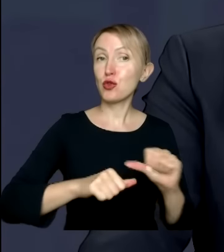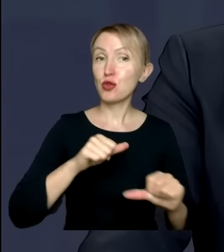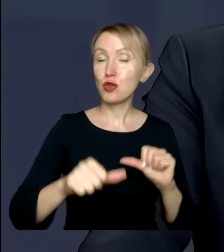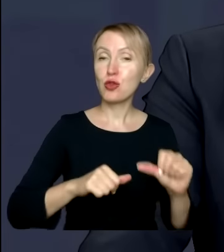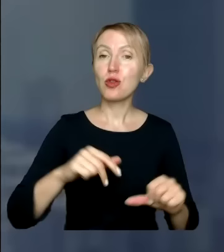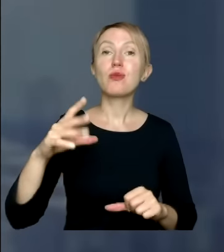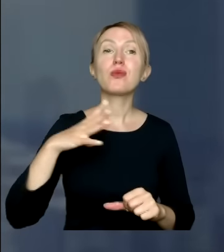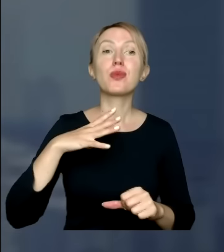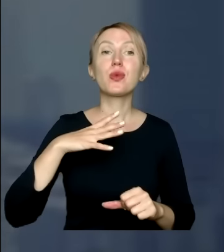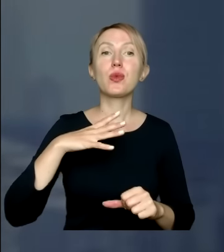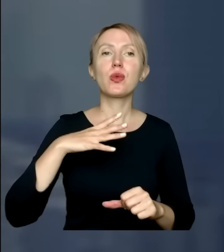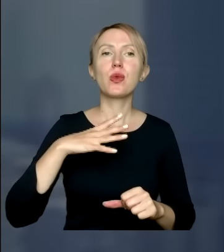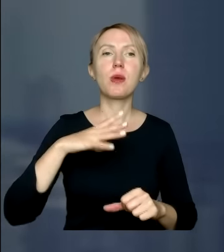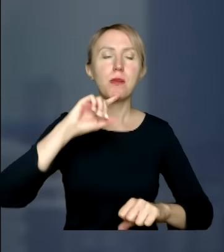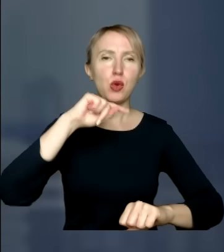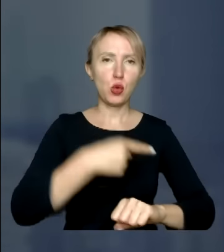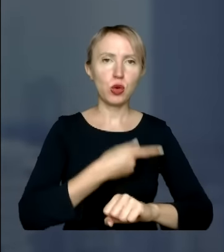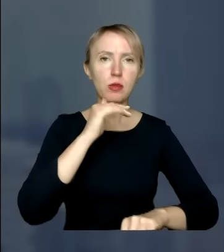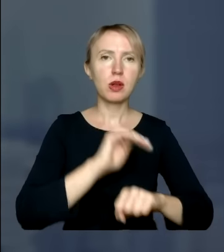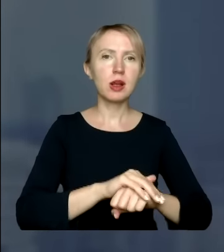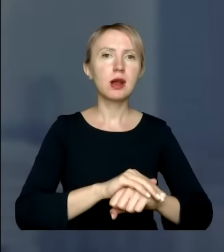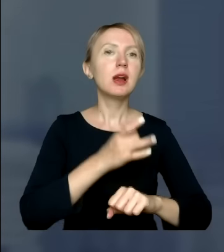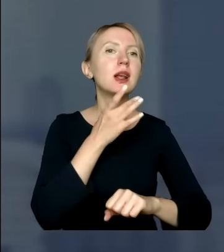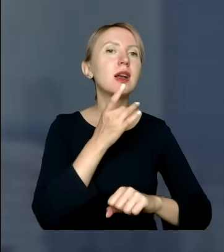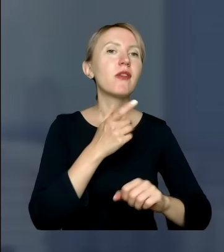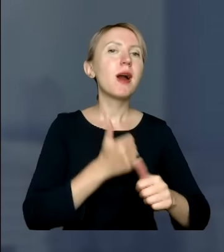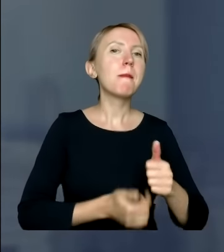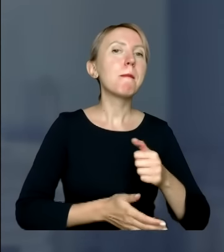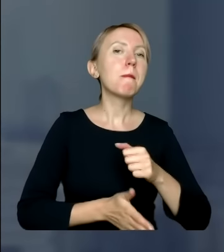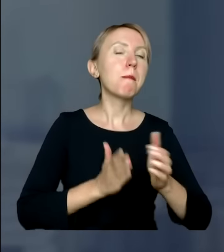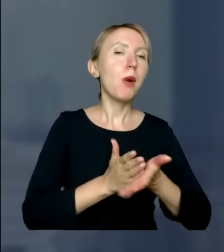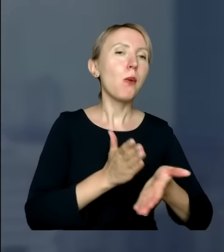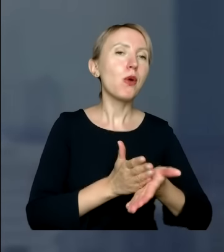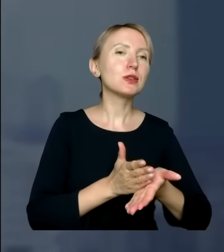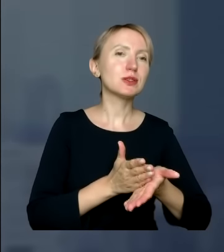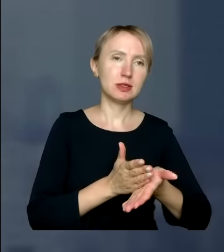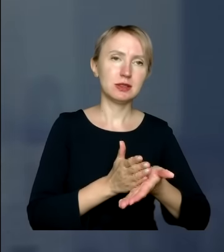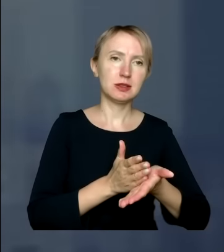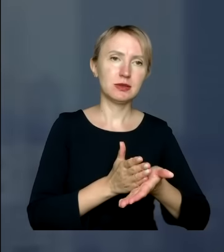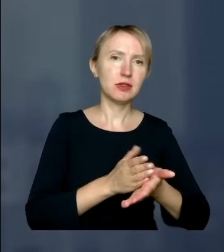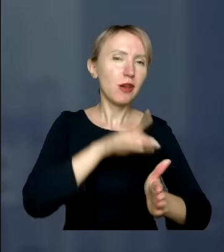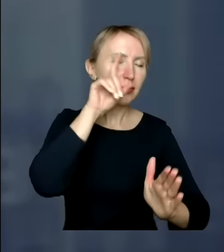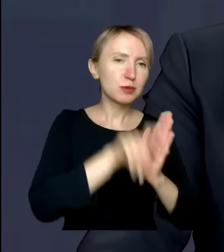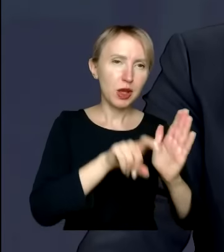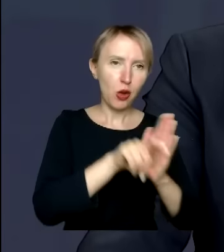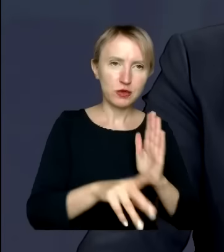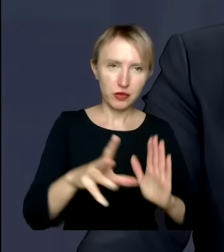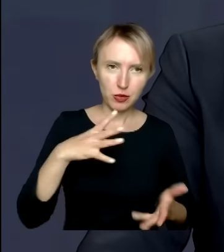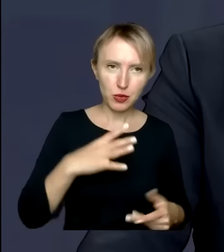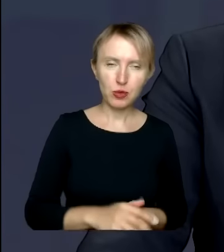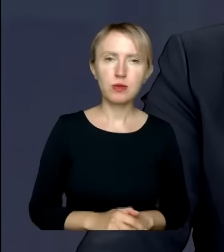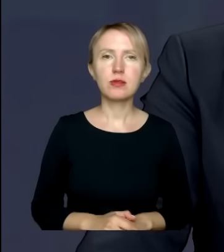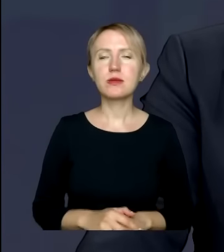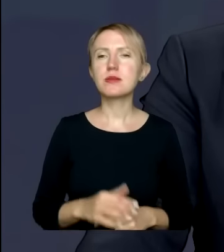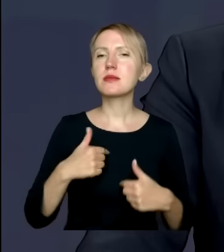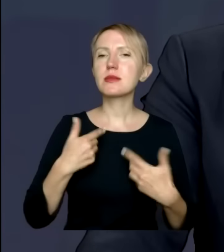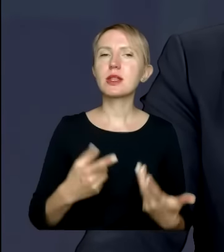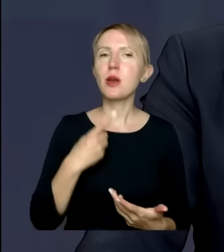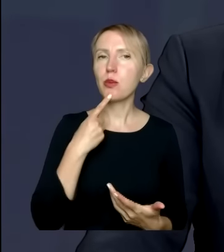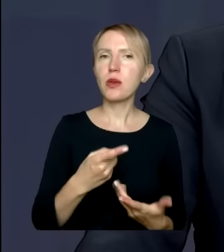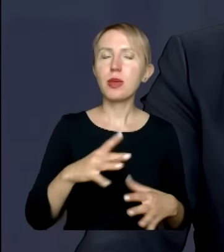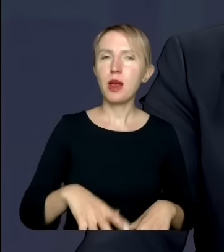miała postawiony i to prokuratura potwierdza zarzut pomocnictwa w szpiegostwie tak ja bym tutaj podkreślił na